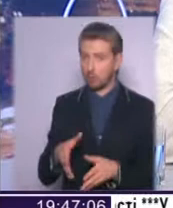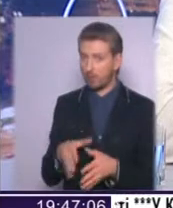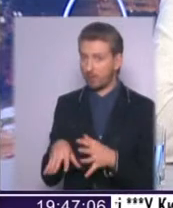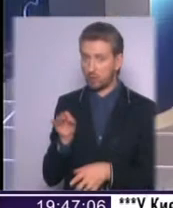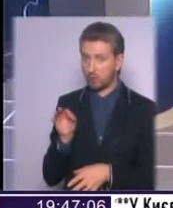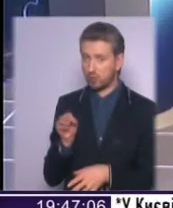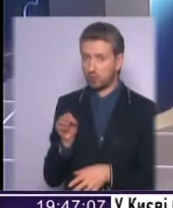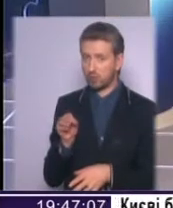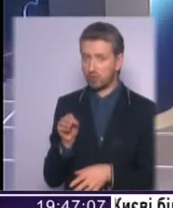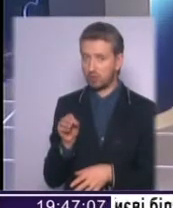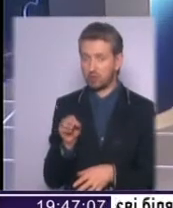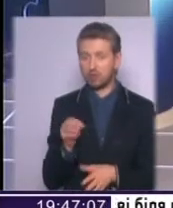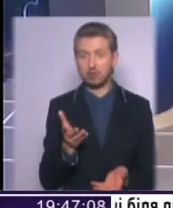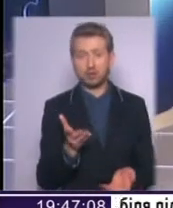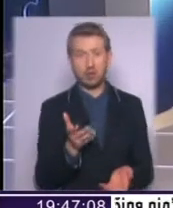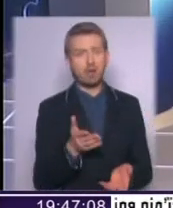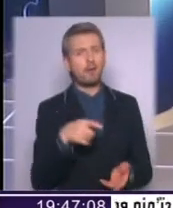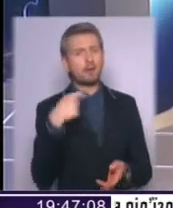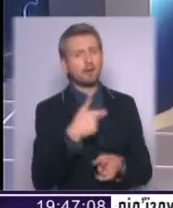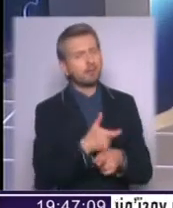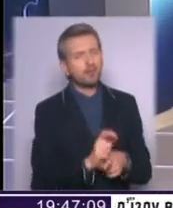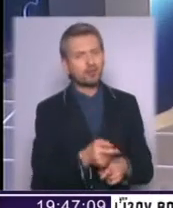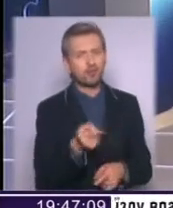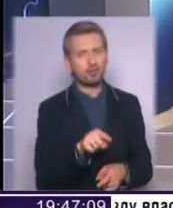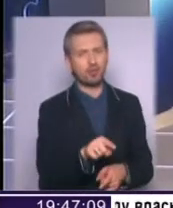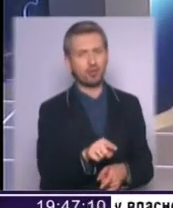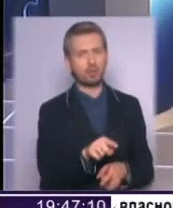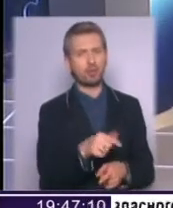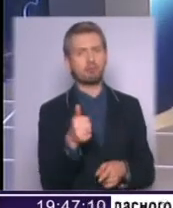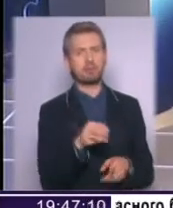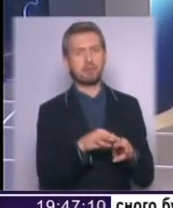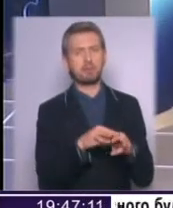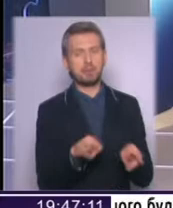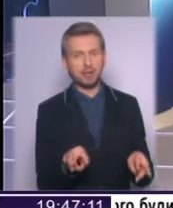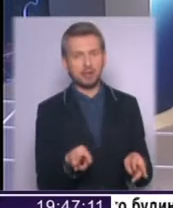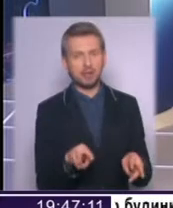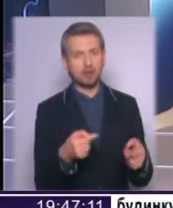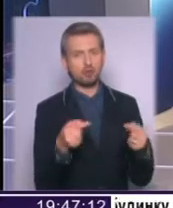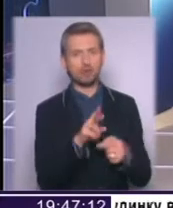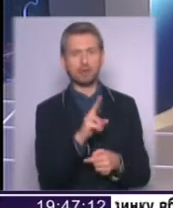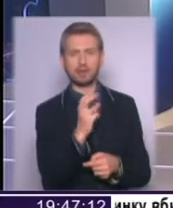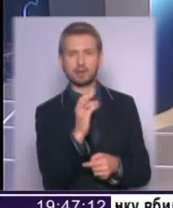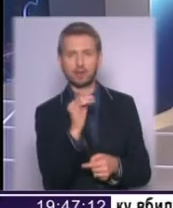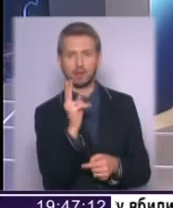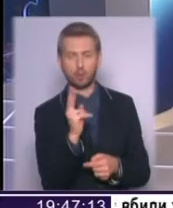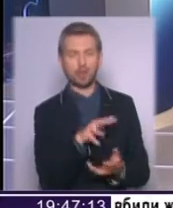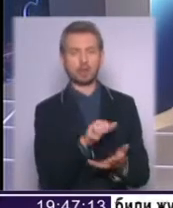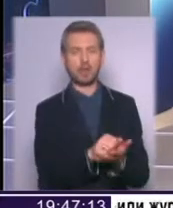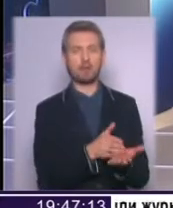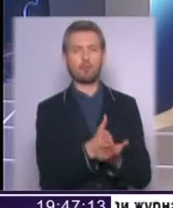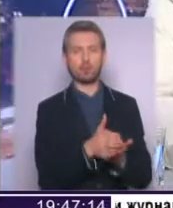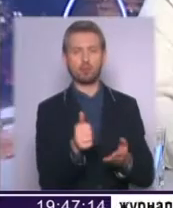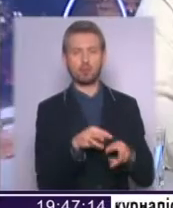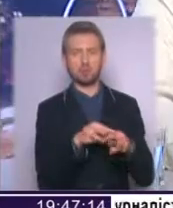Президент, більше того, прем'єр-міністр, точніше, Яценюк зайняв посаду прем'єр-міністра